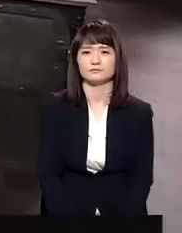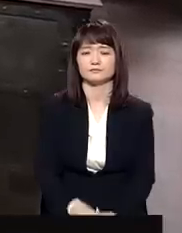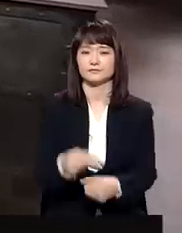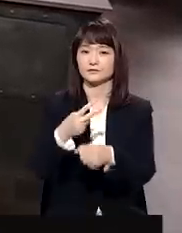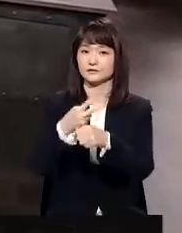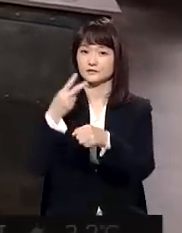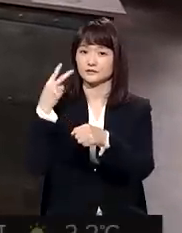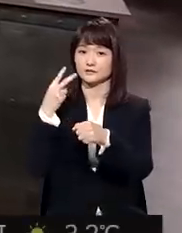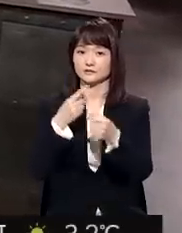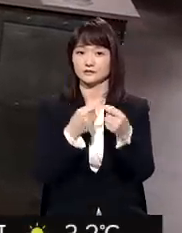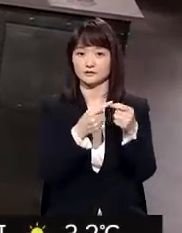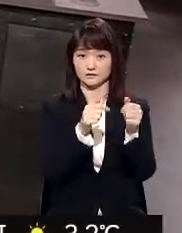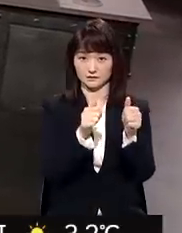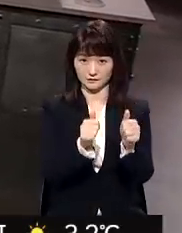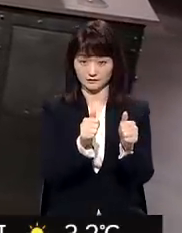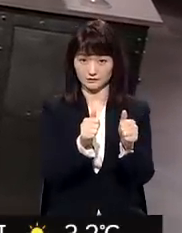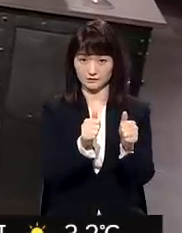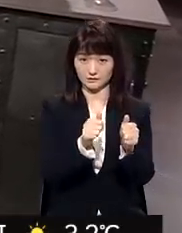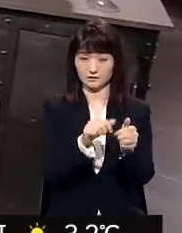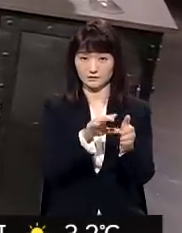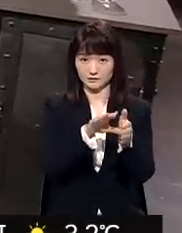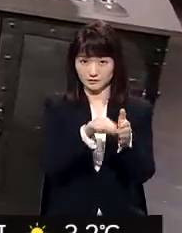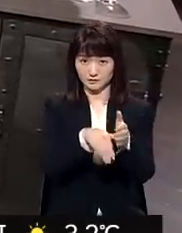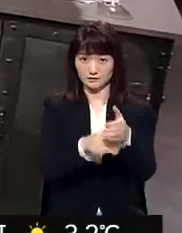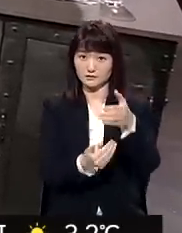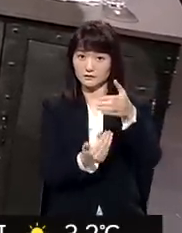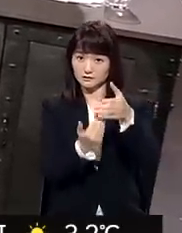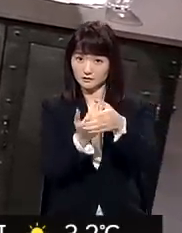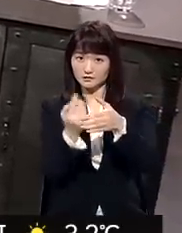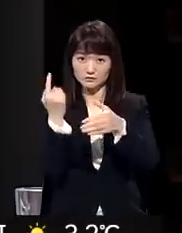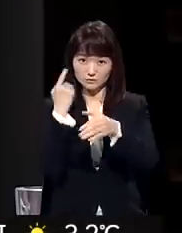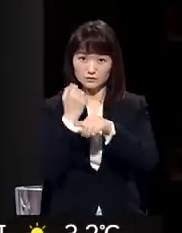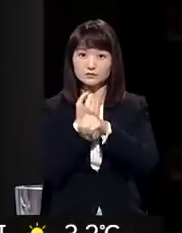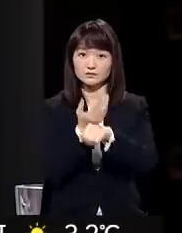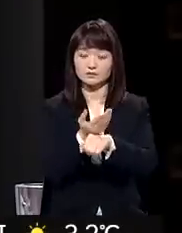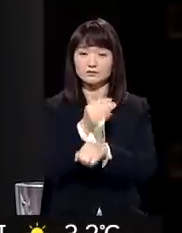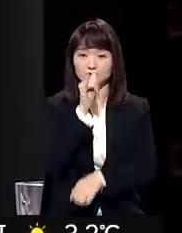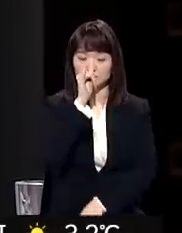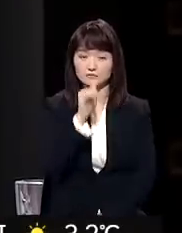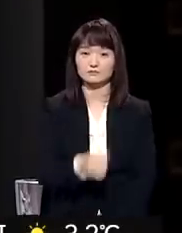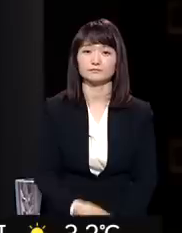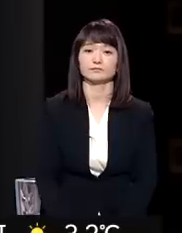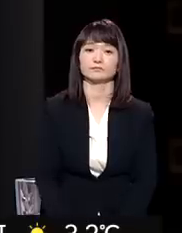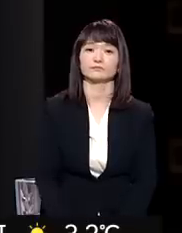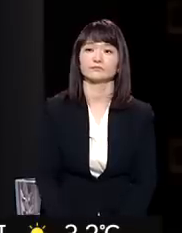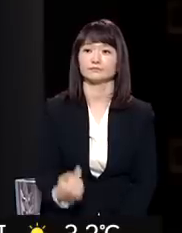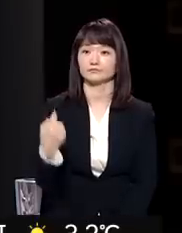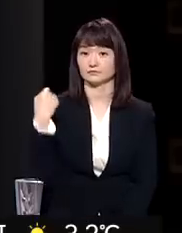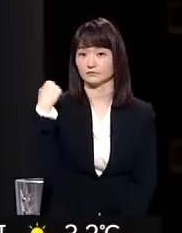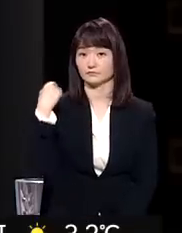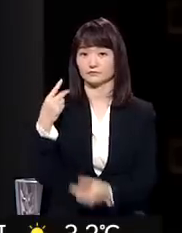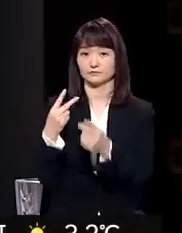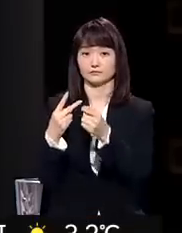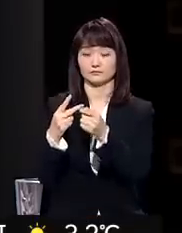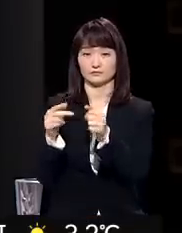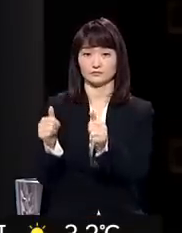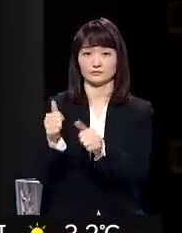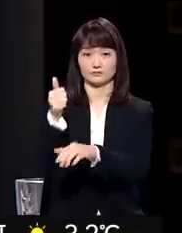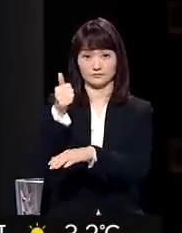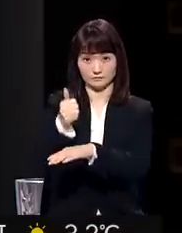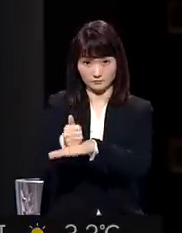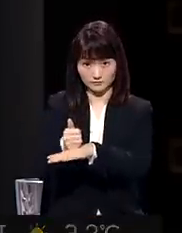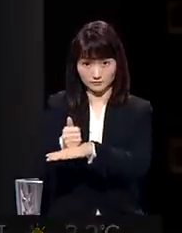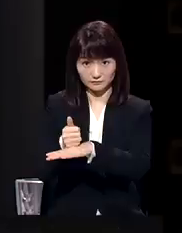1심 1심 당시이 사건 내용을 전해드린 적이 있습니다 기억이 나는데 어제 항소심 결과가